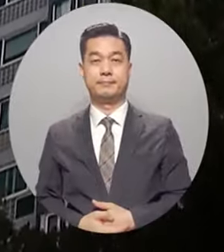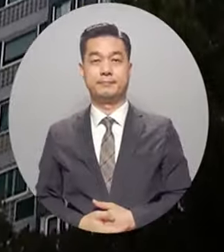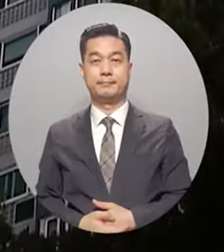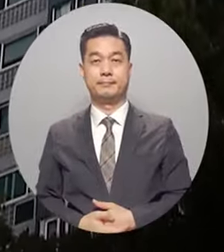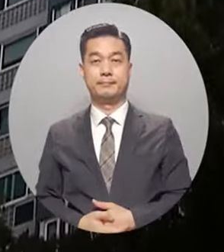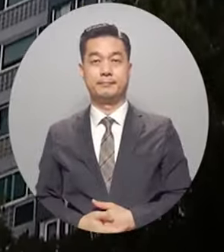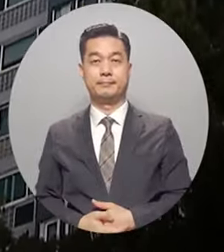수합니다